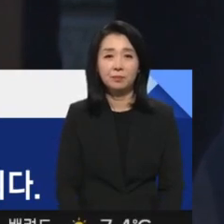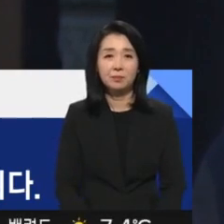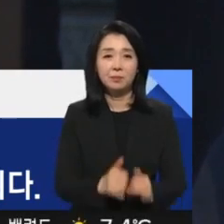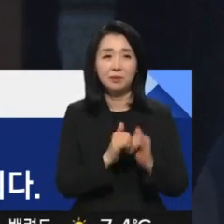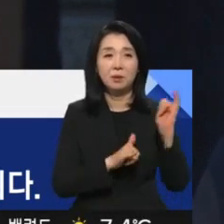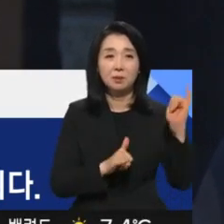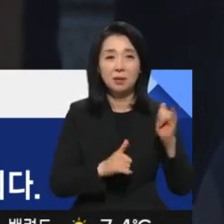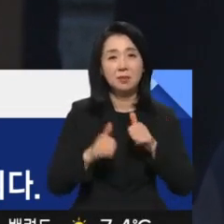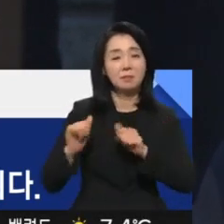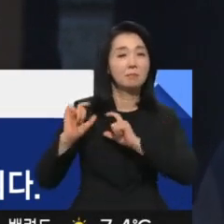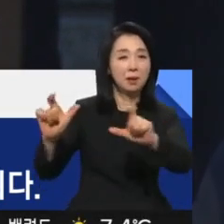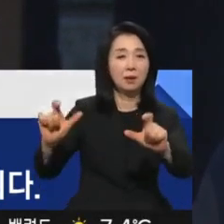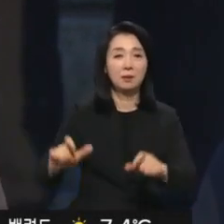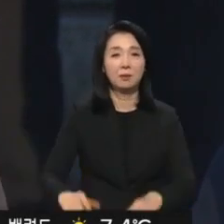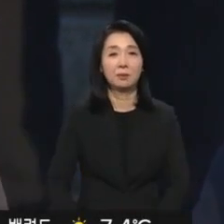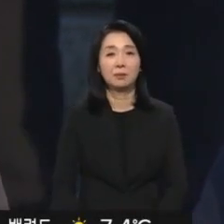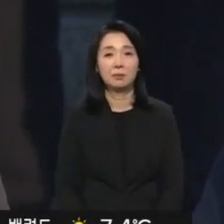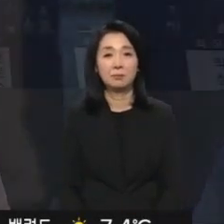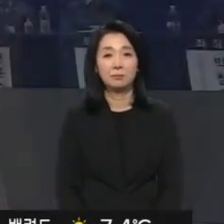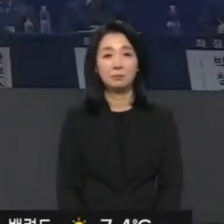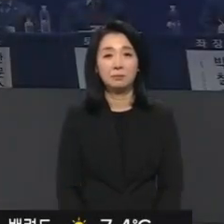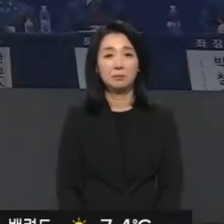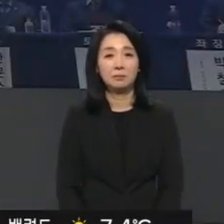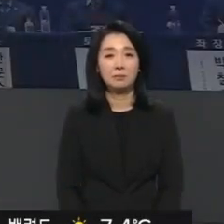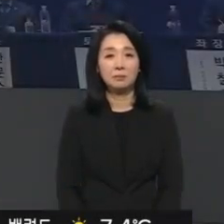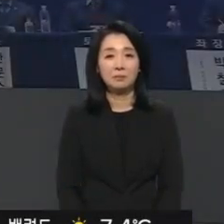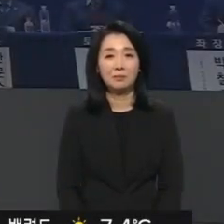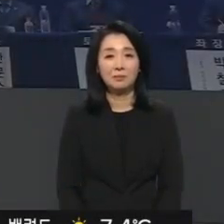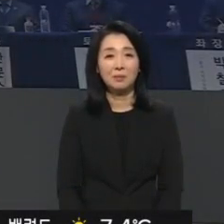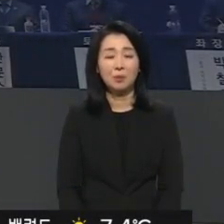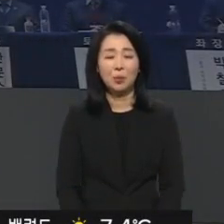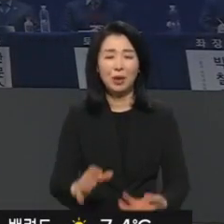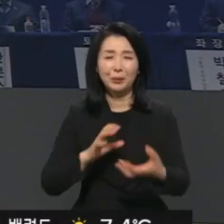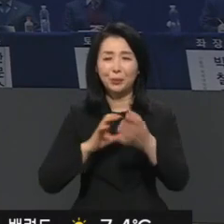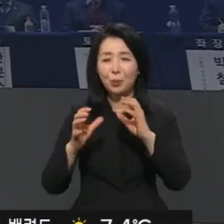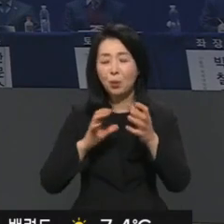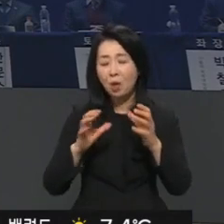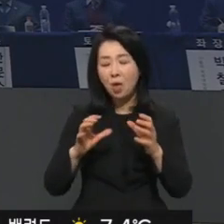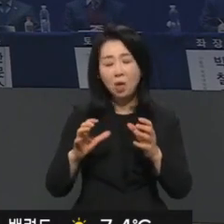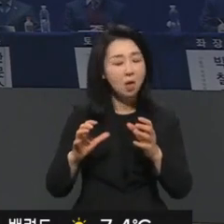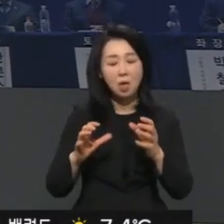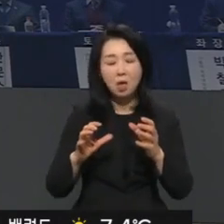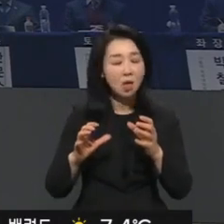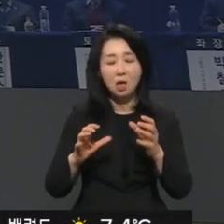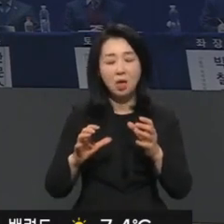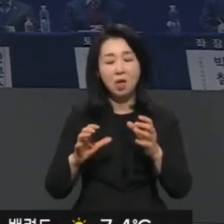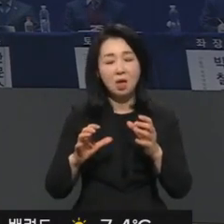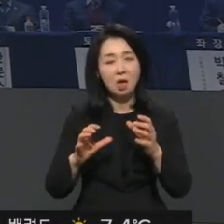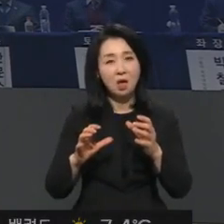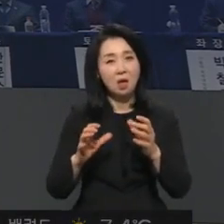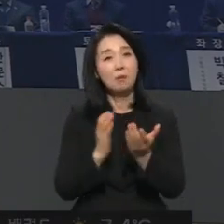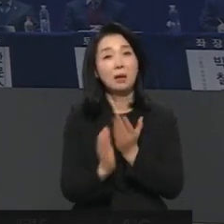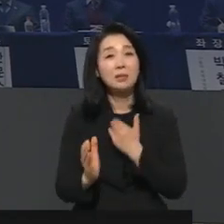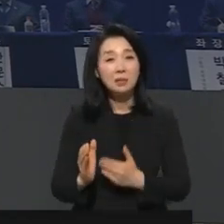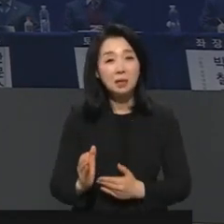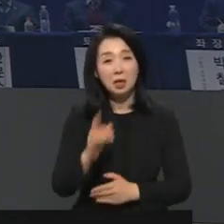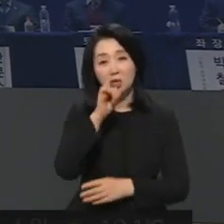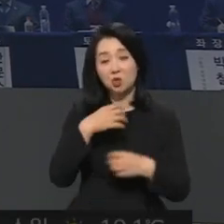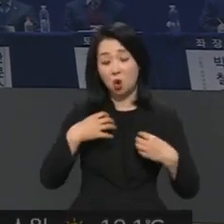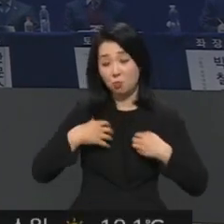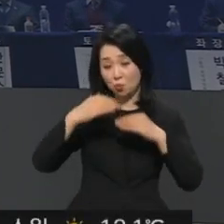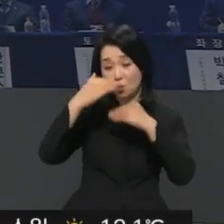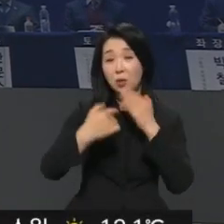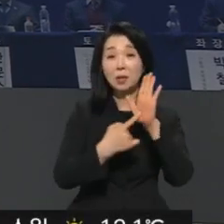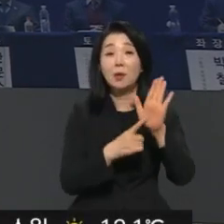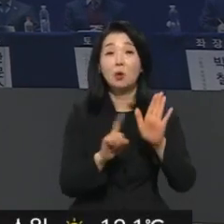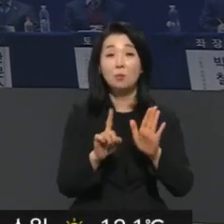역사가 심판할 것입니다 이렇게 반쪽짜리 토론회가 된 가운데 정부가 공개한 구상을 좀 살펴볼까요